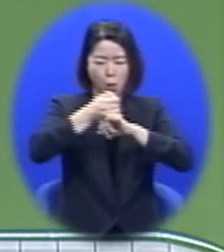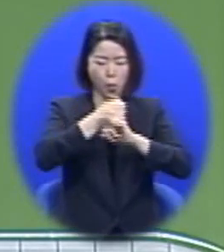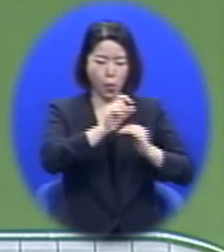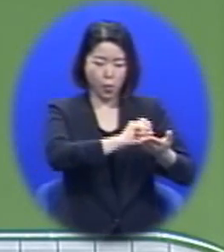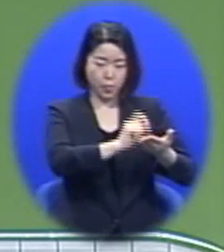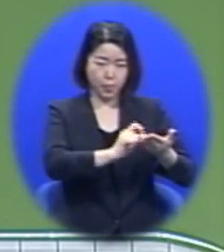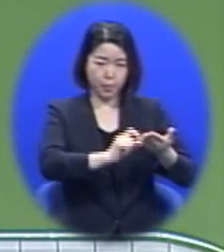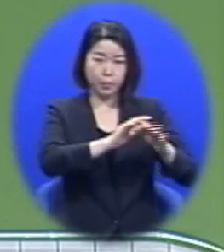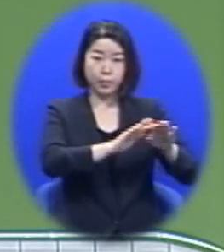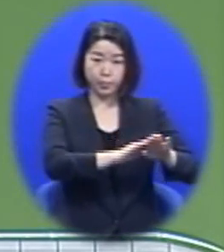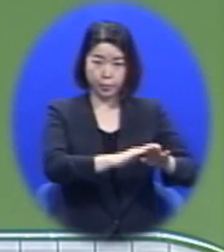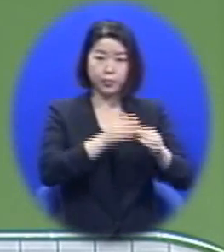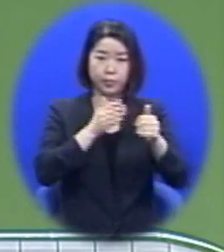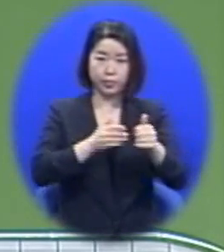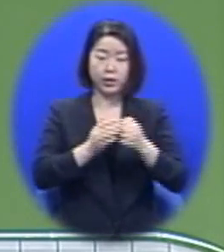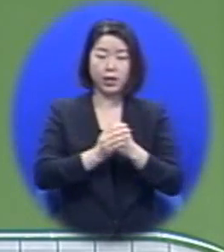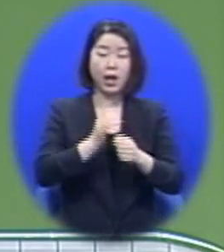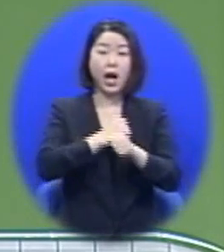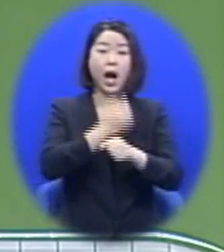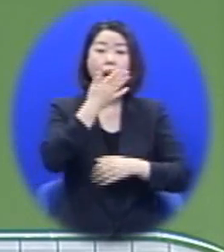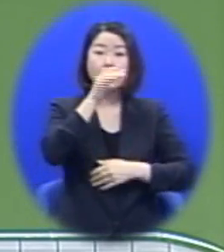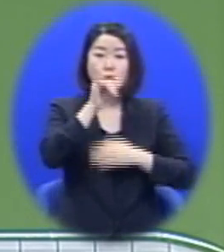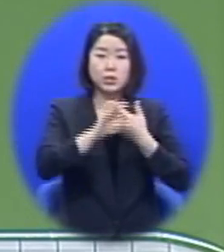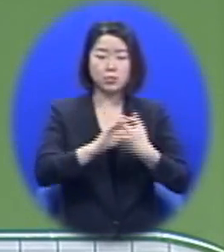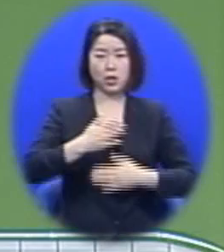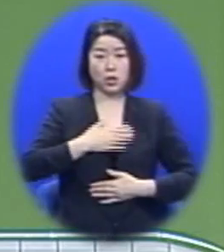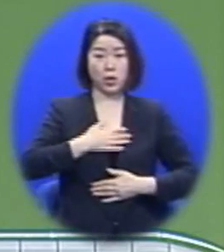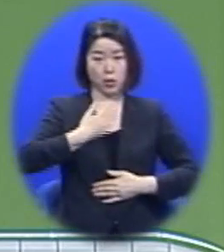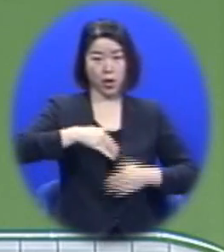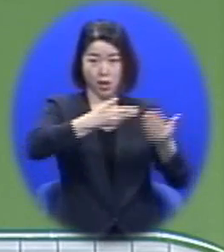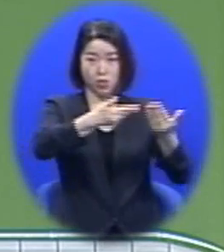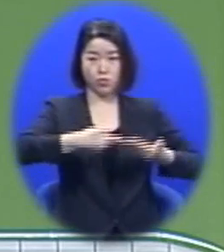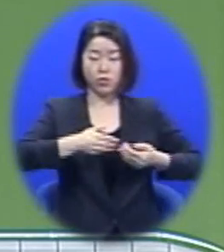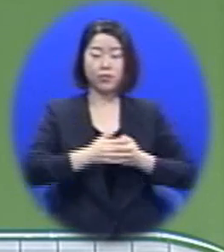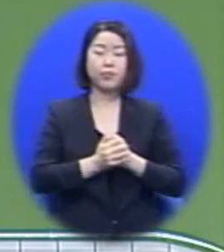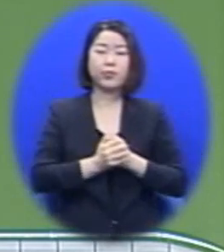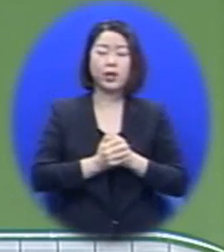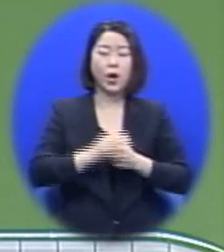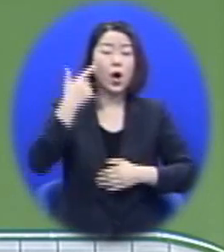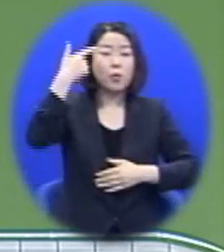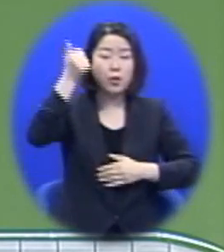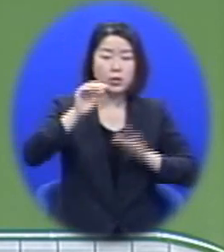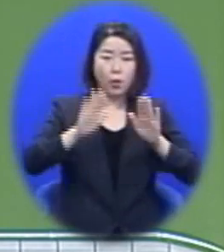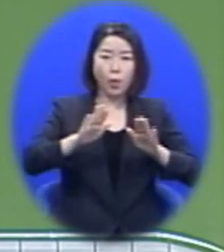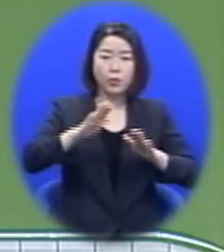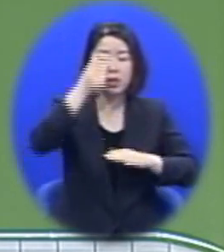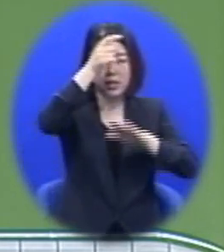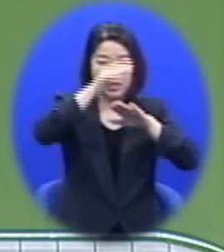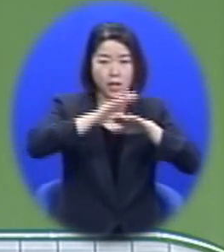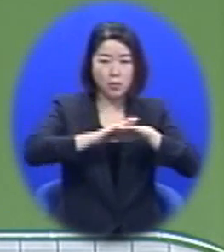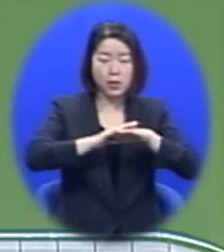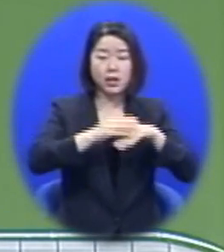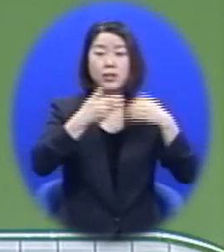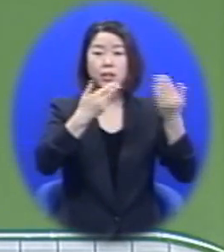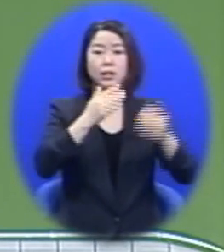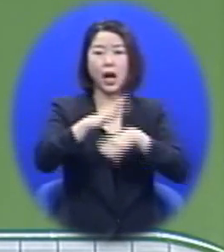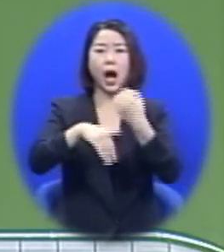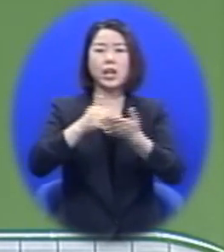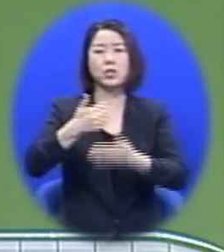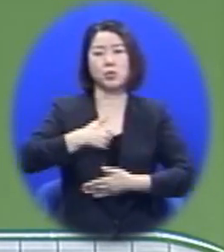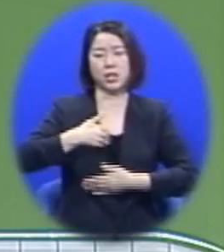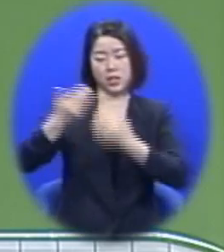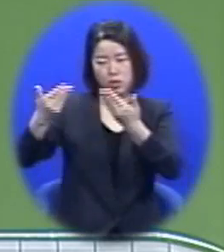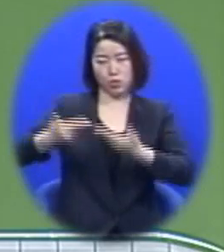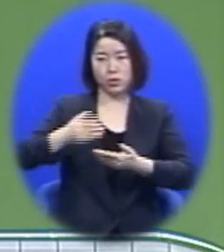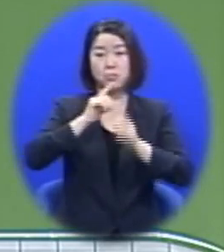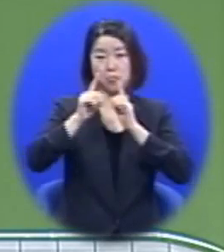바랍니다. 그리고 할 수 있으면 저에게도 주시기 바랍니다. 목사님, 오늘 예배 드릴 때 하나님이 저에게 이런 말씀을 저에게